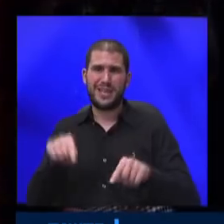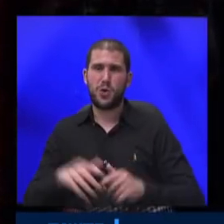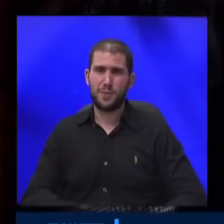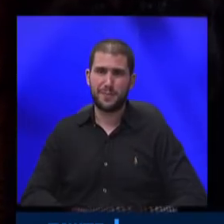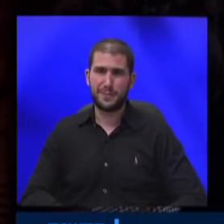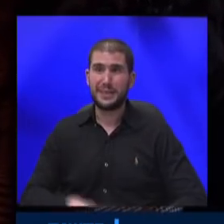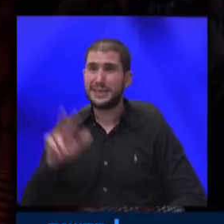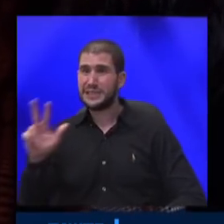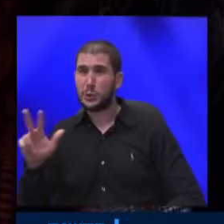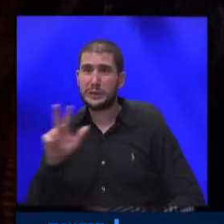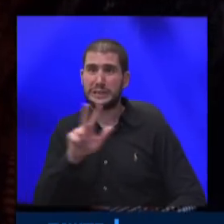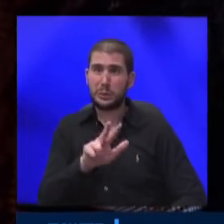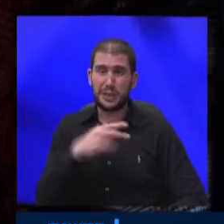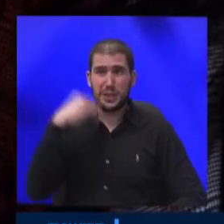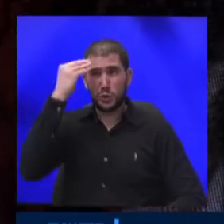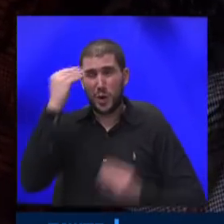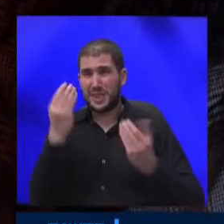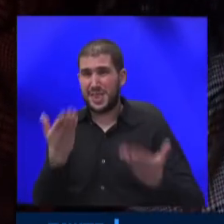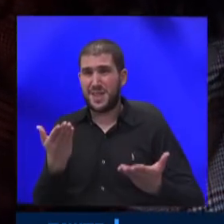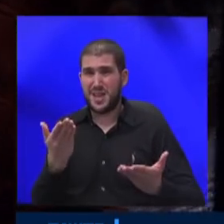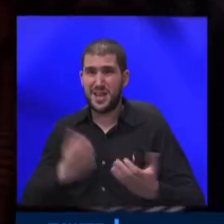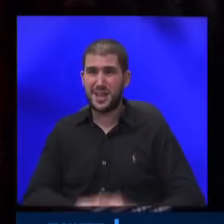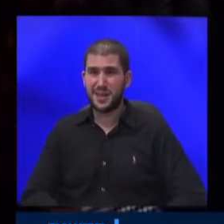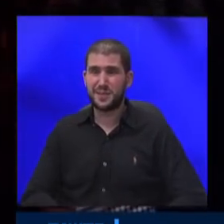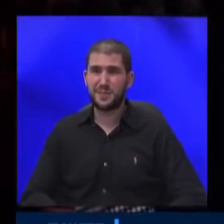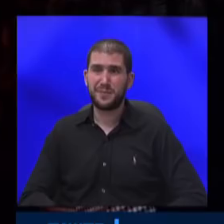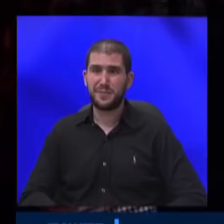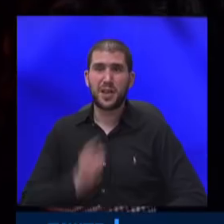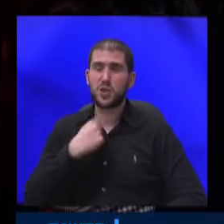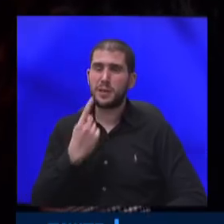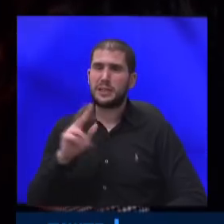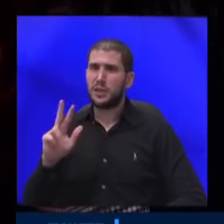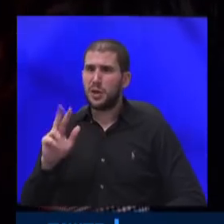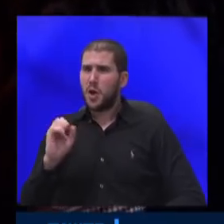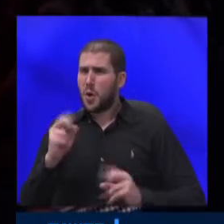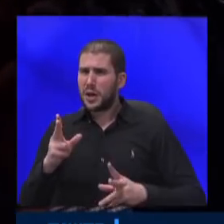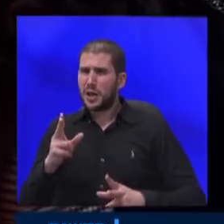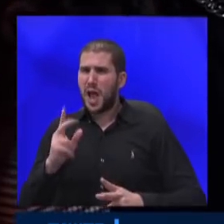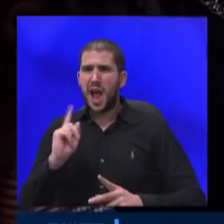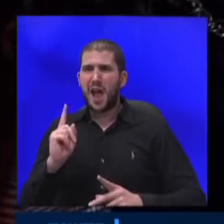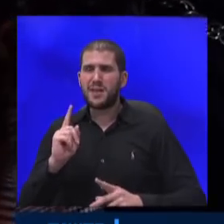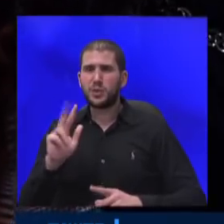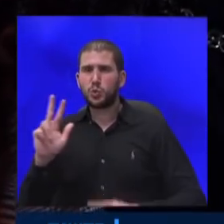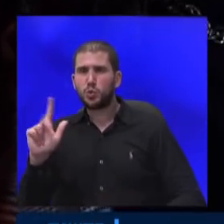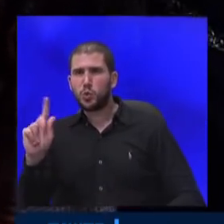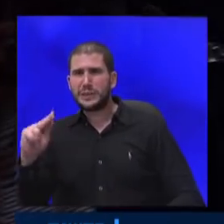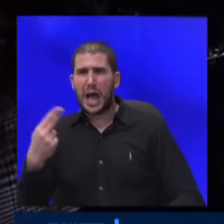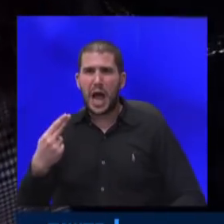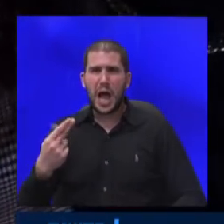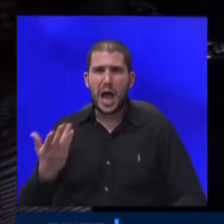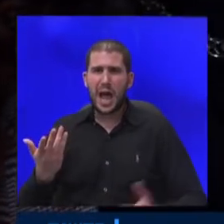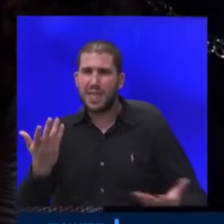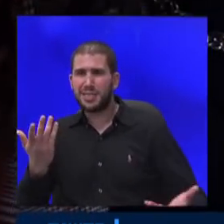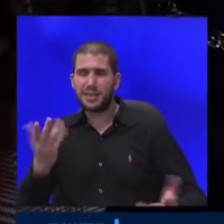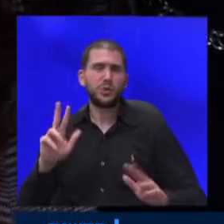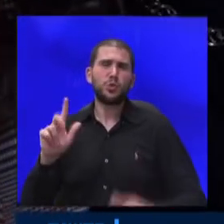צוץ, צוץ. אני זוכר את הדבר הזה. ואני אומר, צוץ? כן, אוקיי, אתם קוראים. אבל גם היא קוראת לו צוץ? אין צוצה? לא,